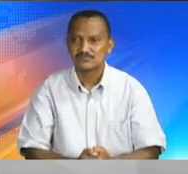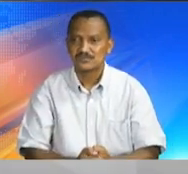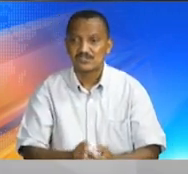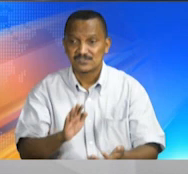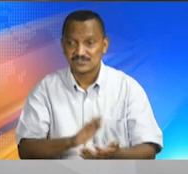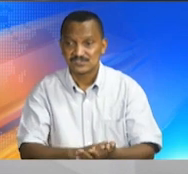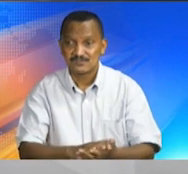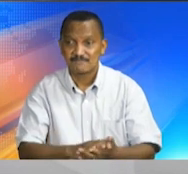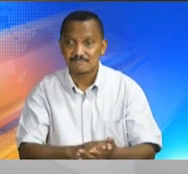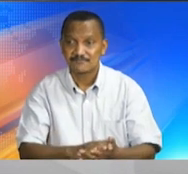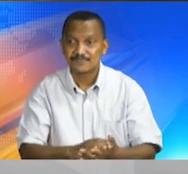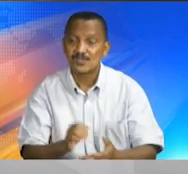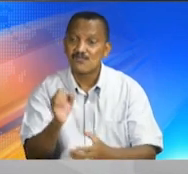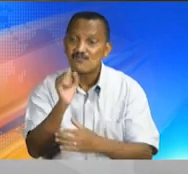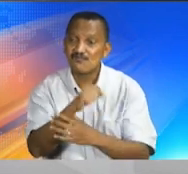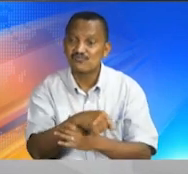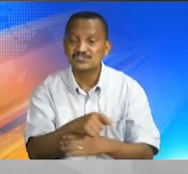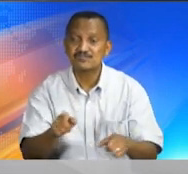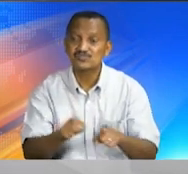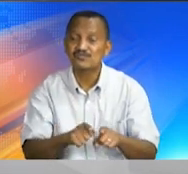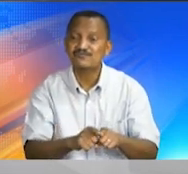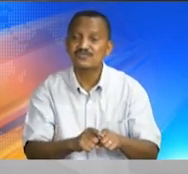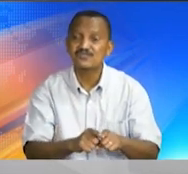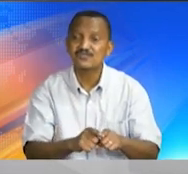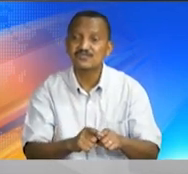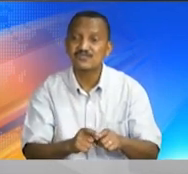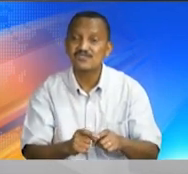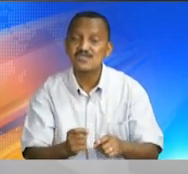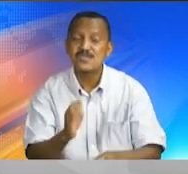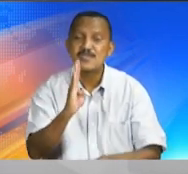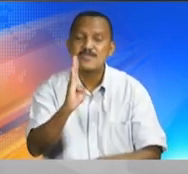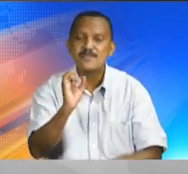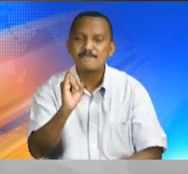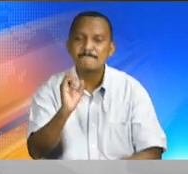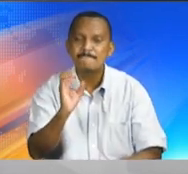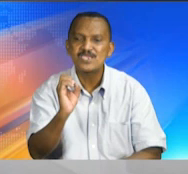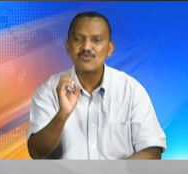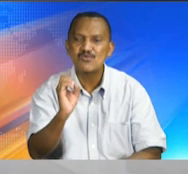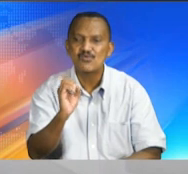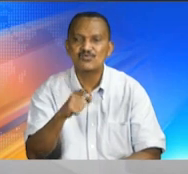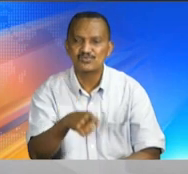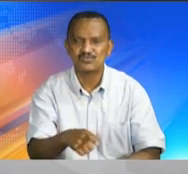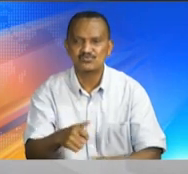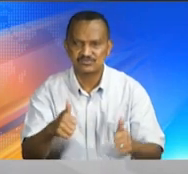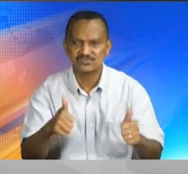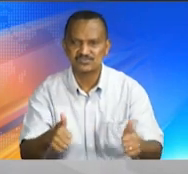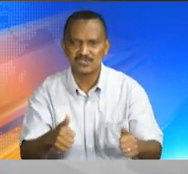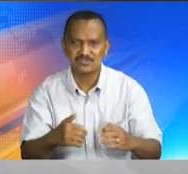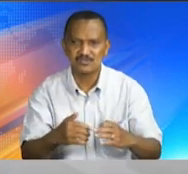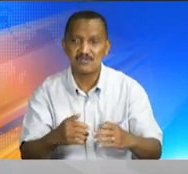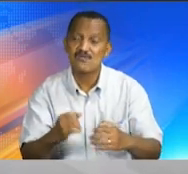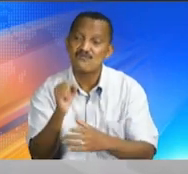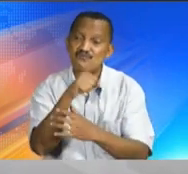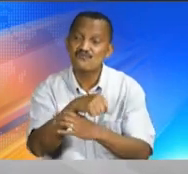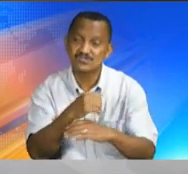fampiakarana ny famokarana an'ireo vokatra voajanahary na ilay antsoina hoe produit bio mba